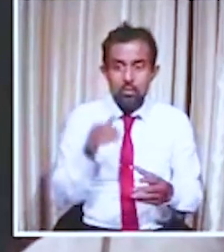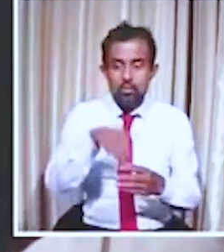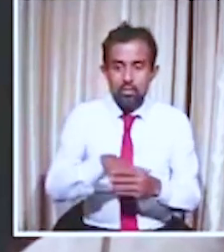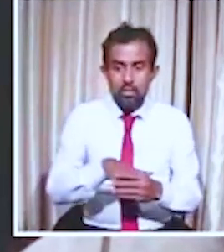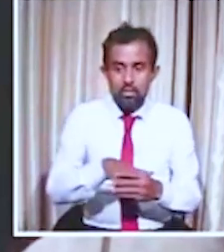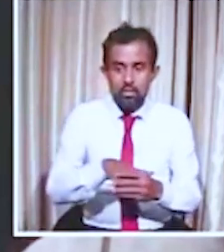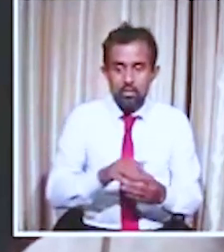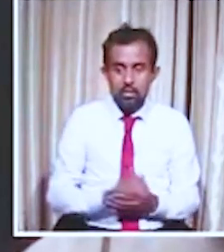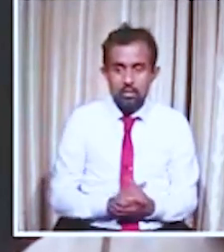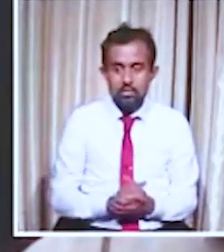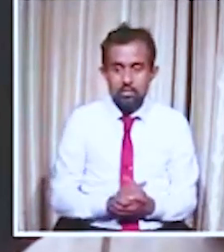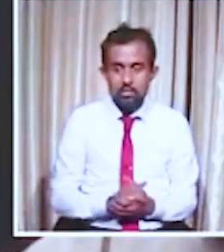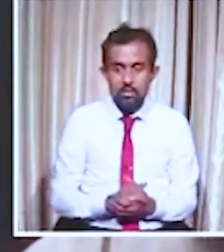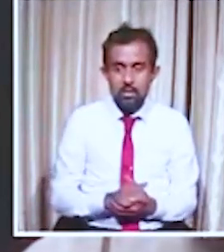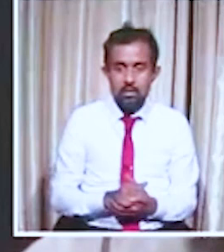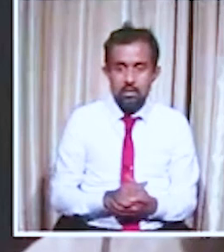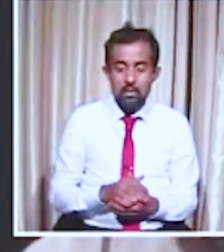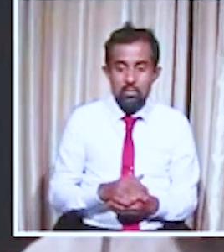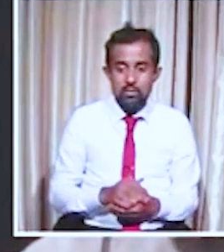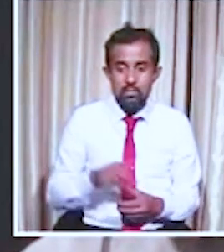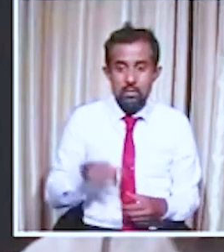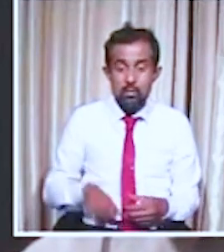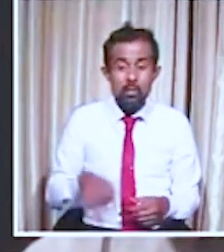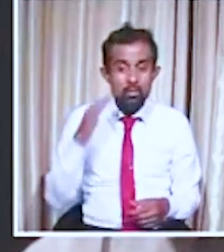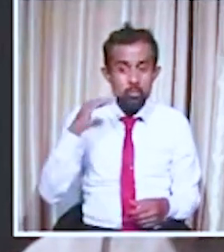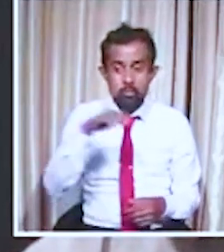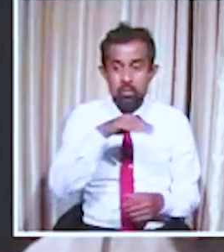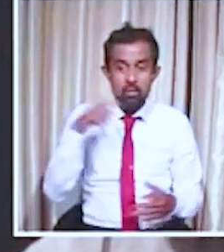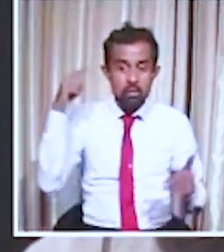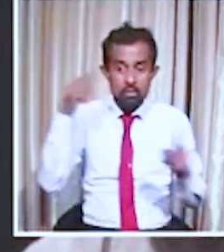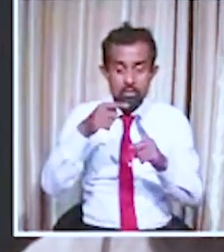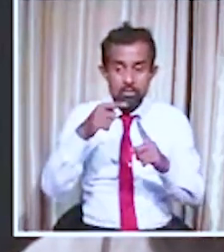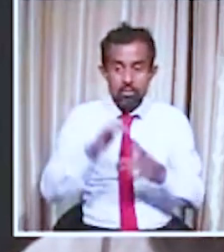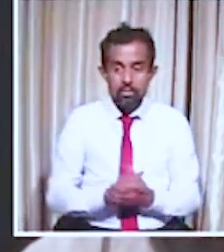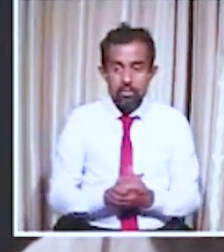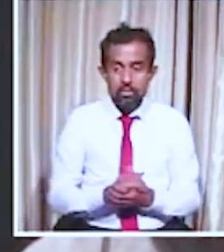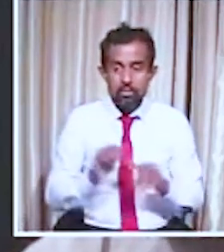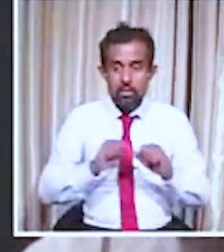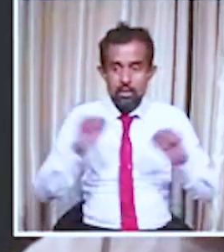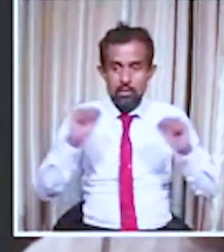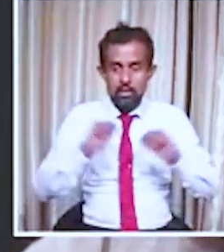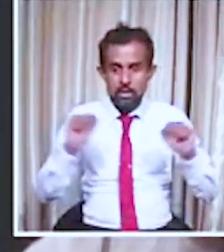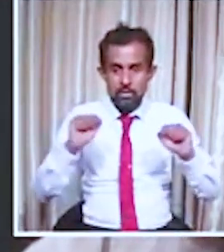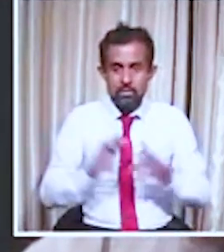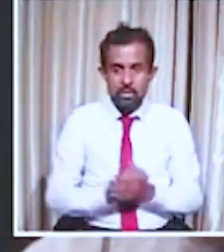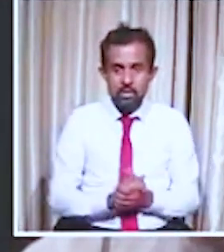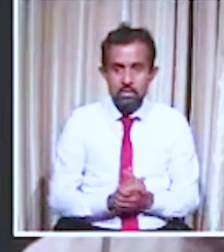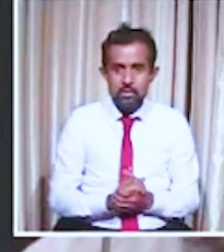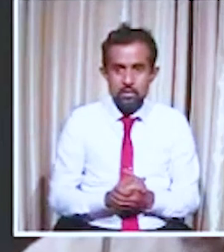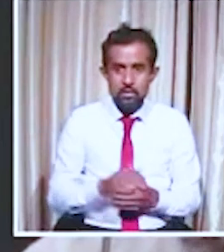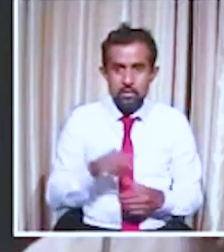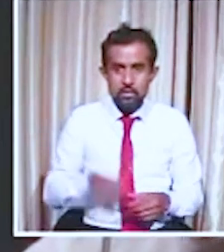போது மக்களில் ஒருவனான ஒரு குரலாகத்தான் மக்கள் பிரதிநிதியாக நாமும் இருந்தோம். பாராளுமன்ற உறுப்பினர் என்றால் ஏதோ வானத்திலிருந்து குதித்தவர்கள்